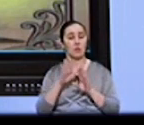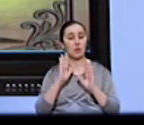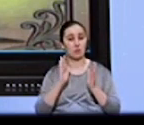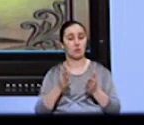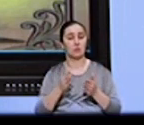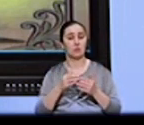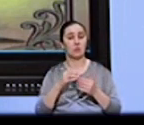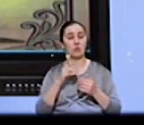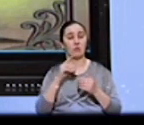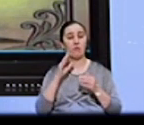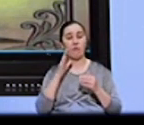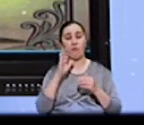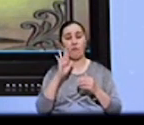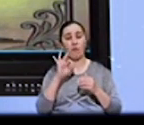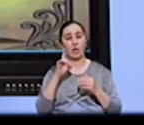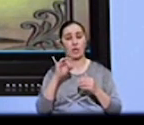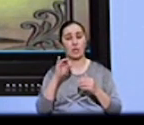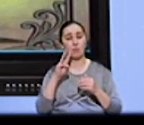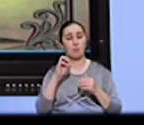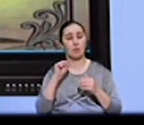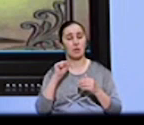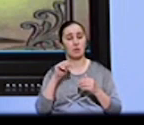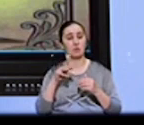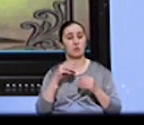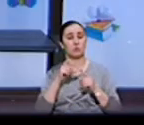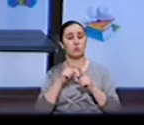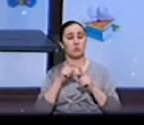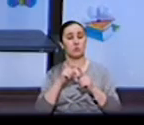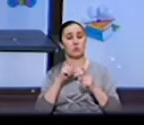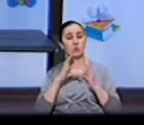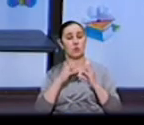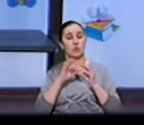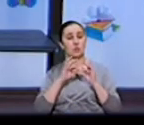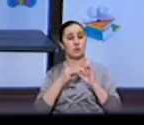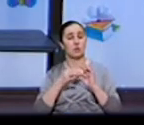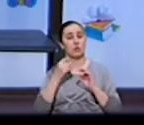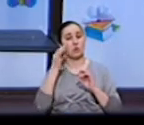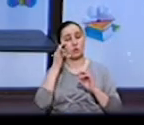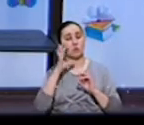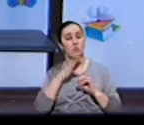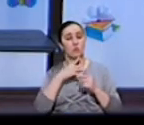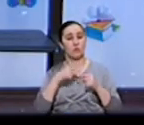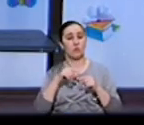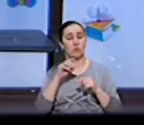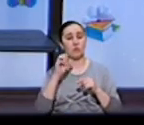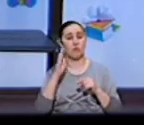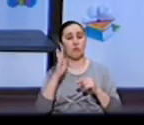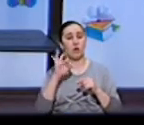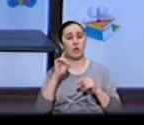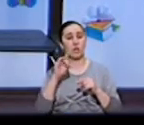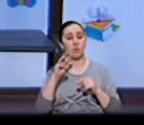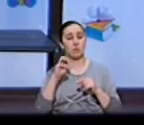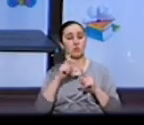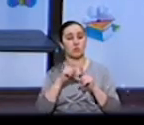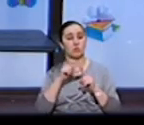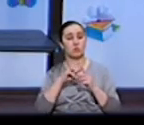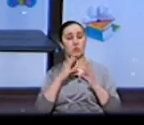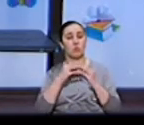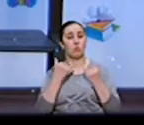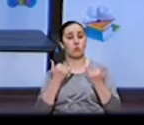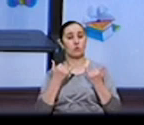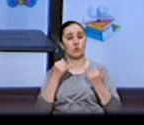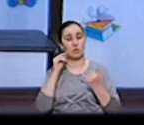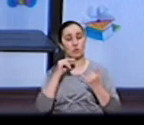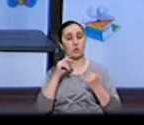qiling. Bo'himmat so'zining ma'nosini izohlang. Yodingizda bo'lsa, aynan bo'himmat so'zining ma'nosini